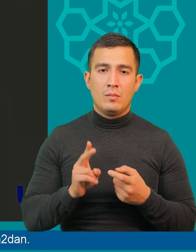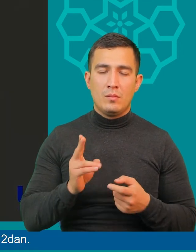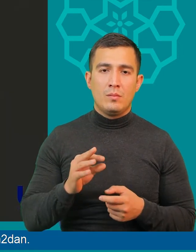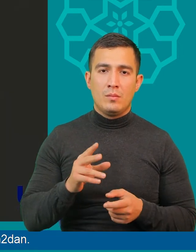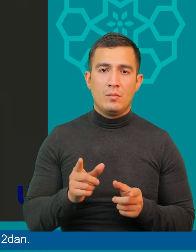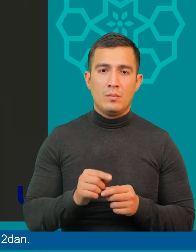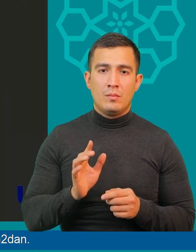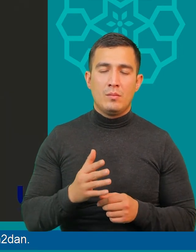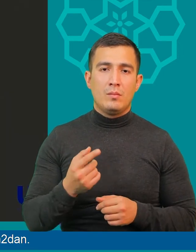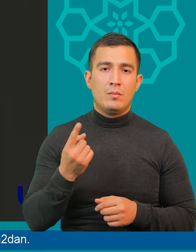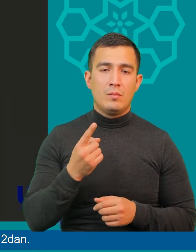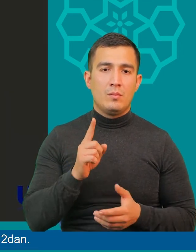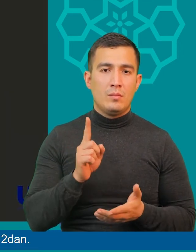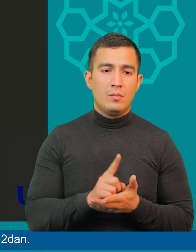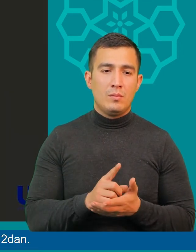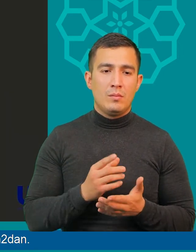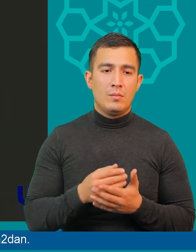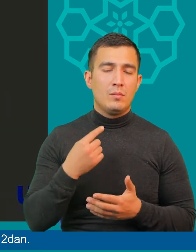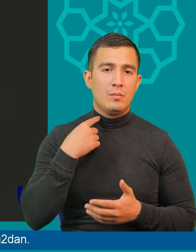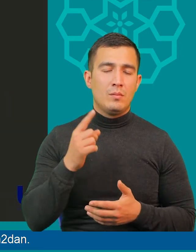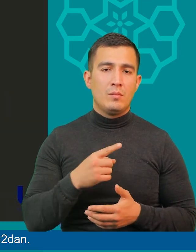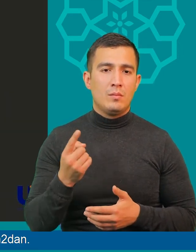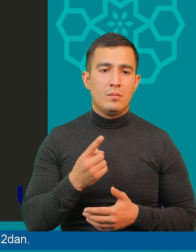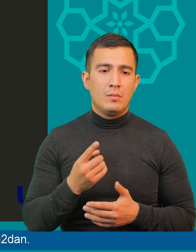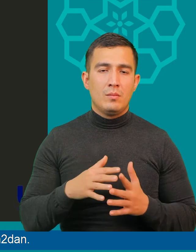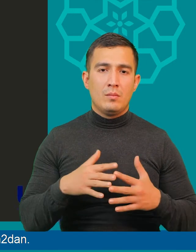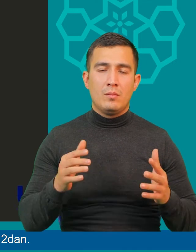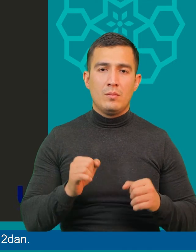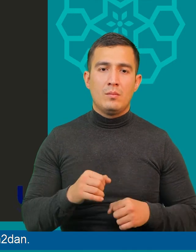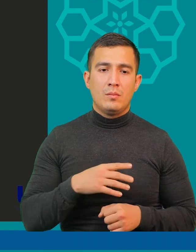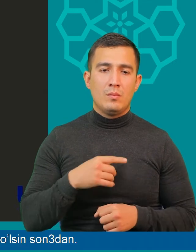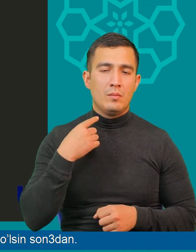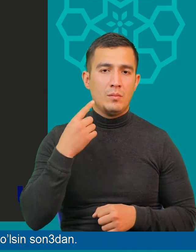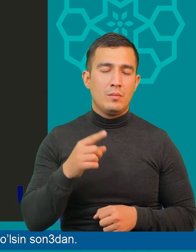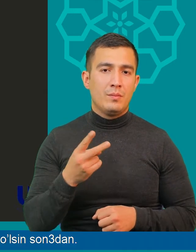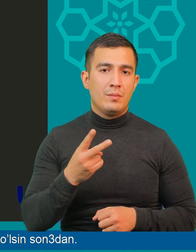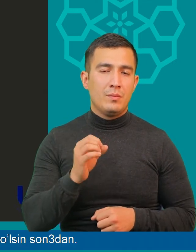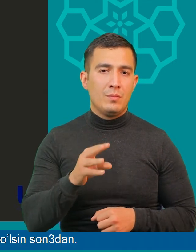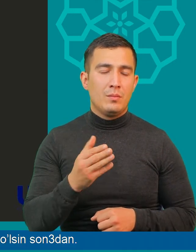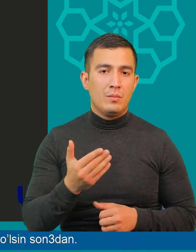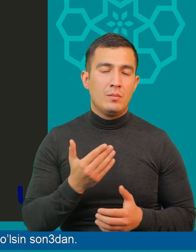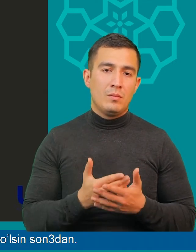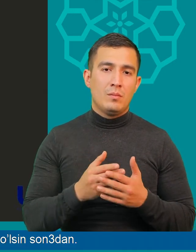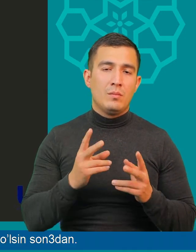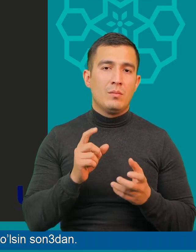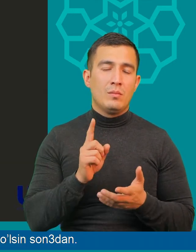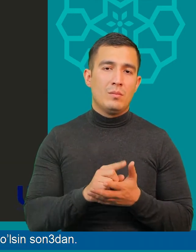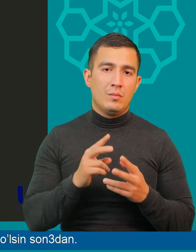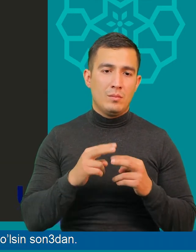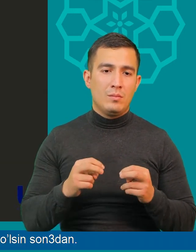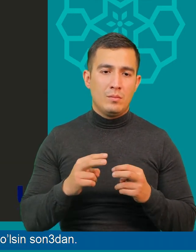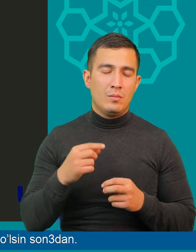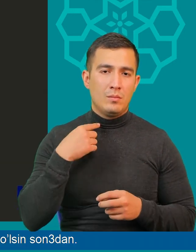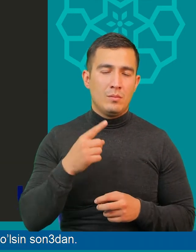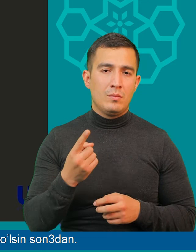Agar birinchi shartdan son 1 katta bo'lsa son 2 dan. Buning ichida yana shart tekshirib ko'ramiz. Son